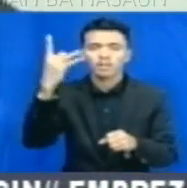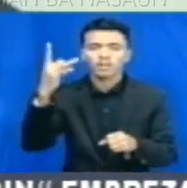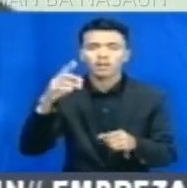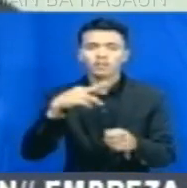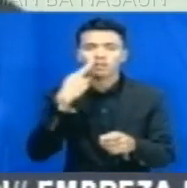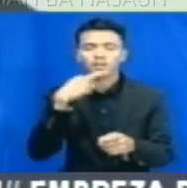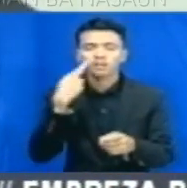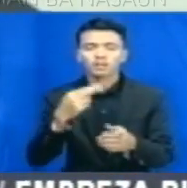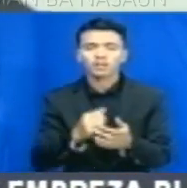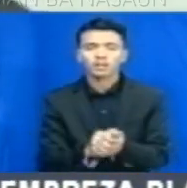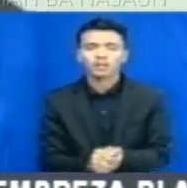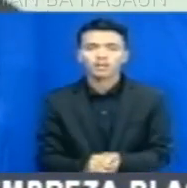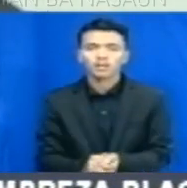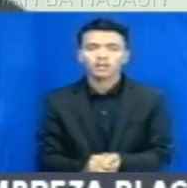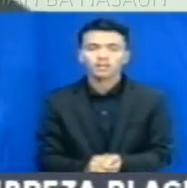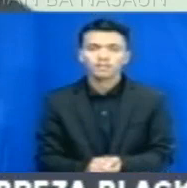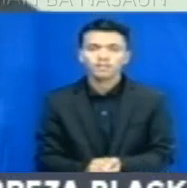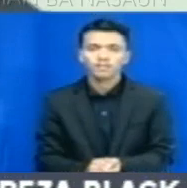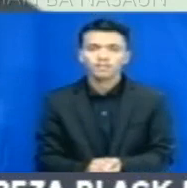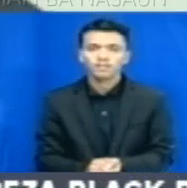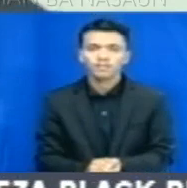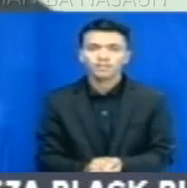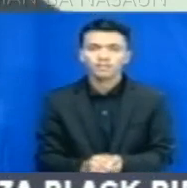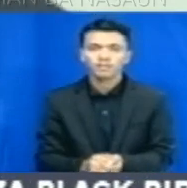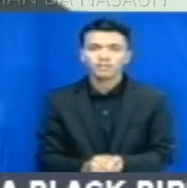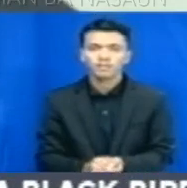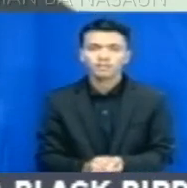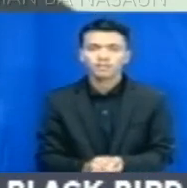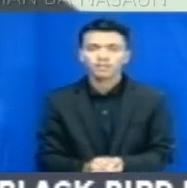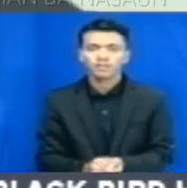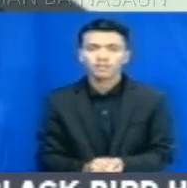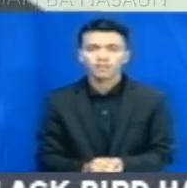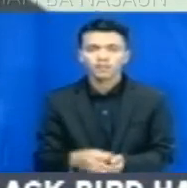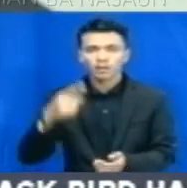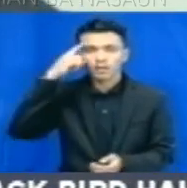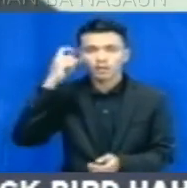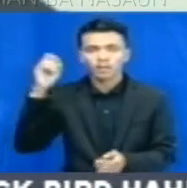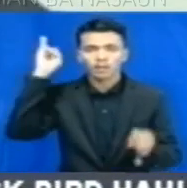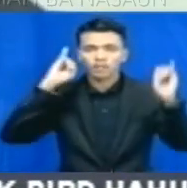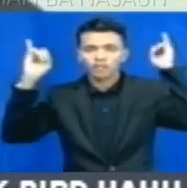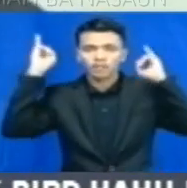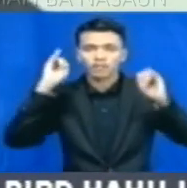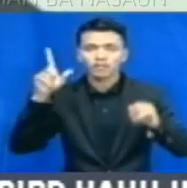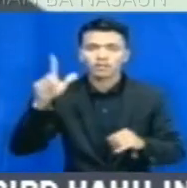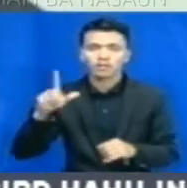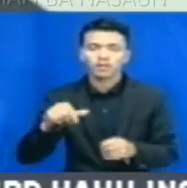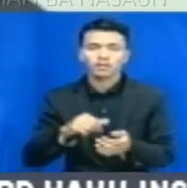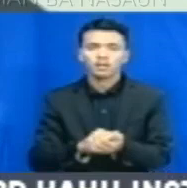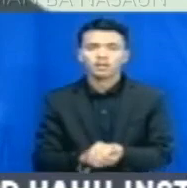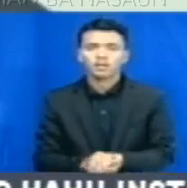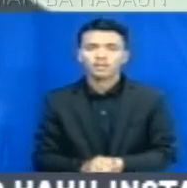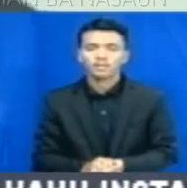la taca gotuida. Estes bajo, bajo, uminam, damos en tamahole, de cada 6 toneladas por hectares. Sekarang lah istaga ni beli tu seti uat